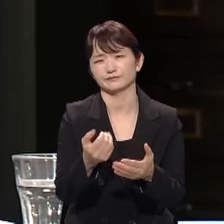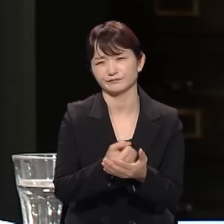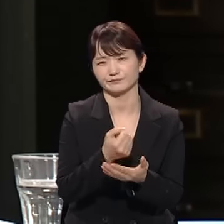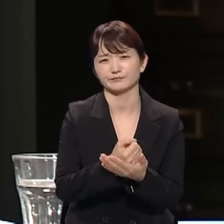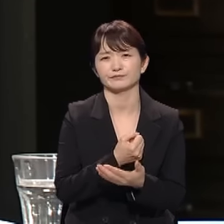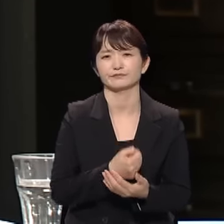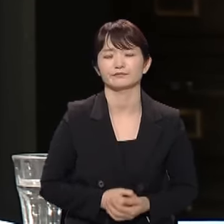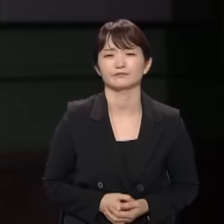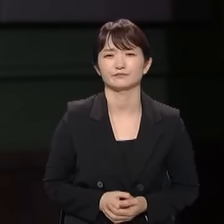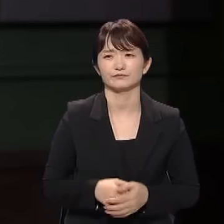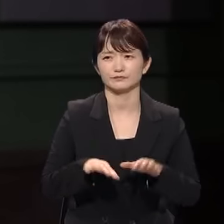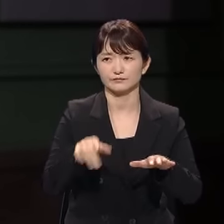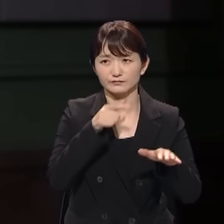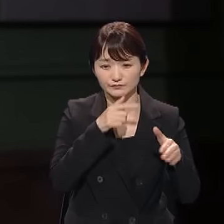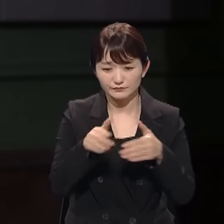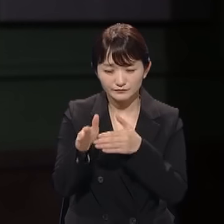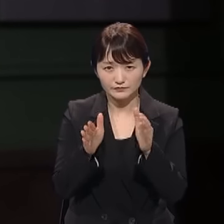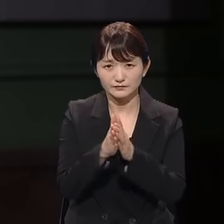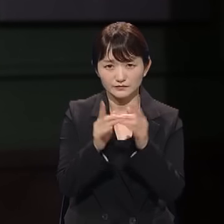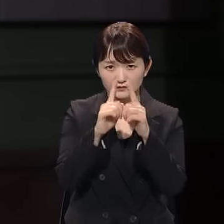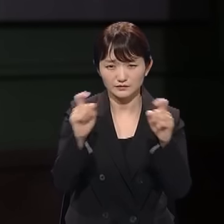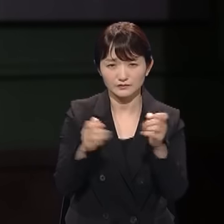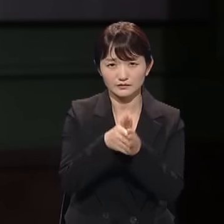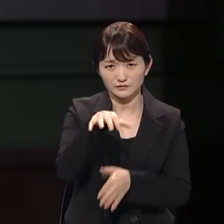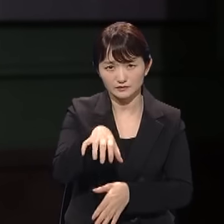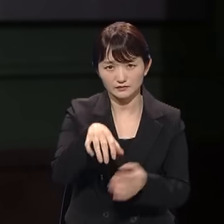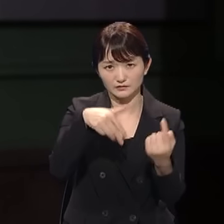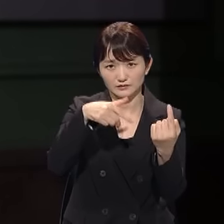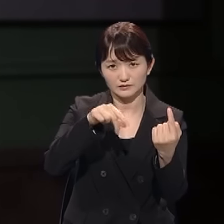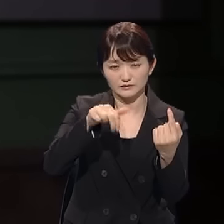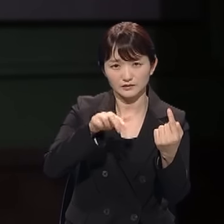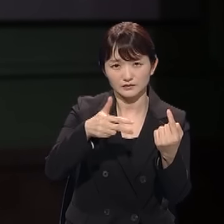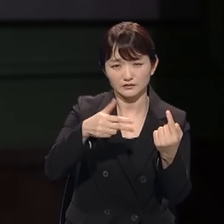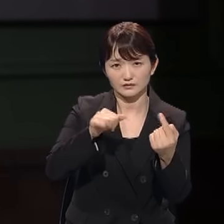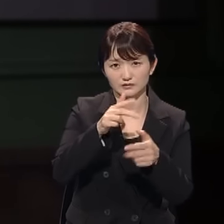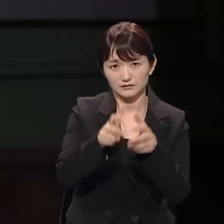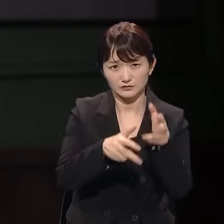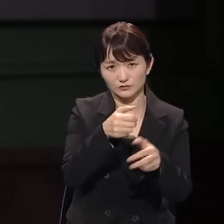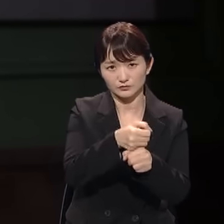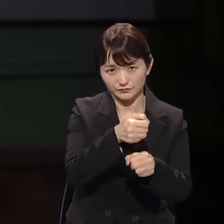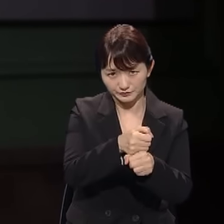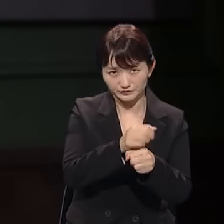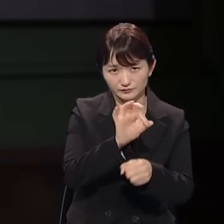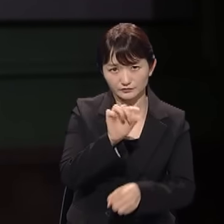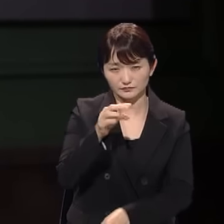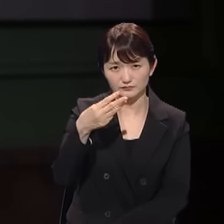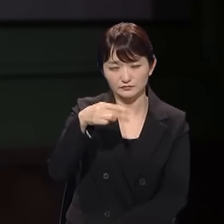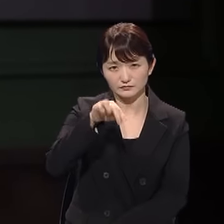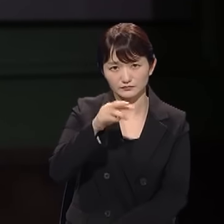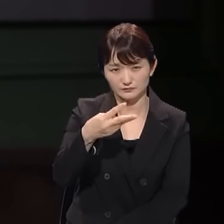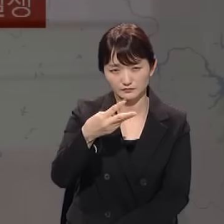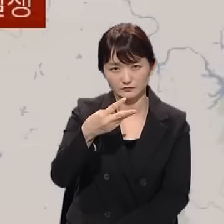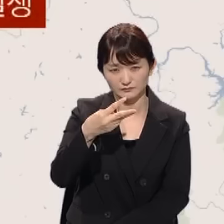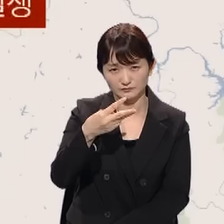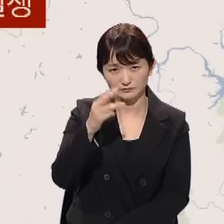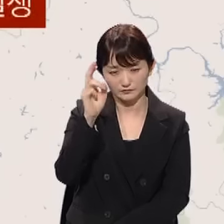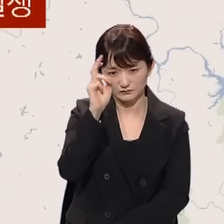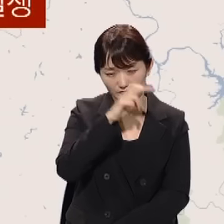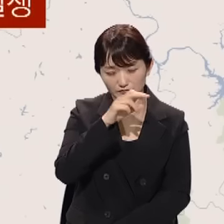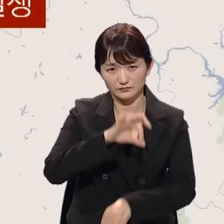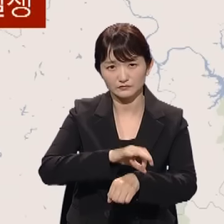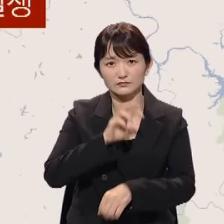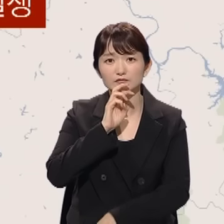네, 오늘 경기 화성시 1차 전지 제조업체인 아리셀 공장에서 오늘 오전 10시 31분쯤에 불이 났습니다. 오후 6시